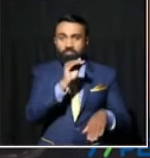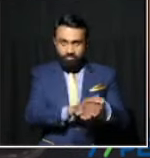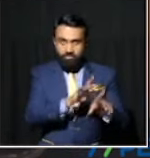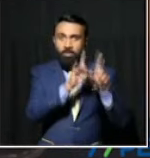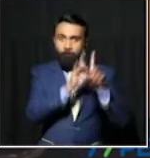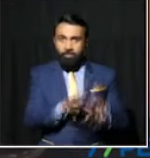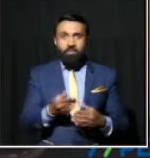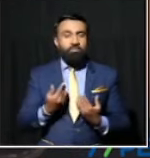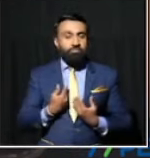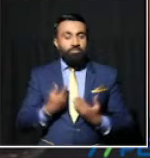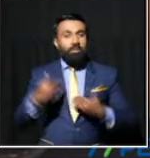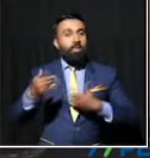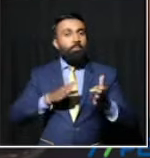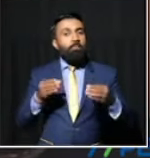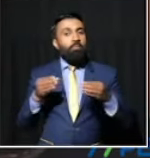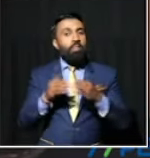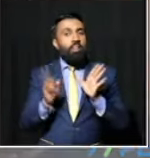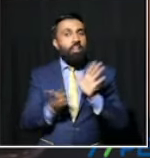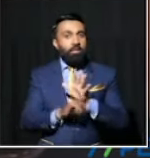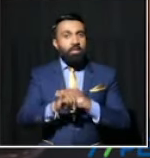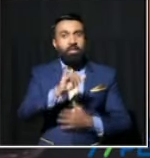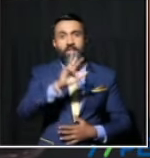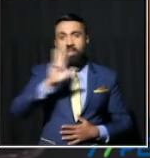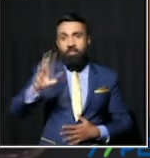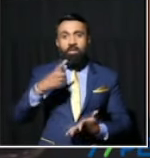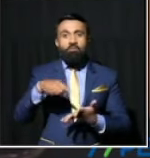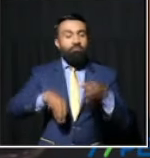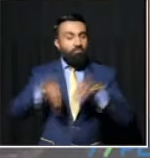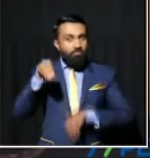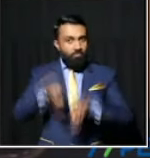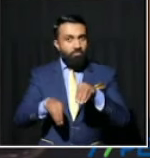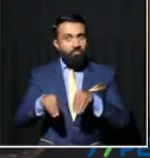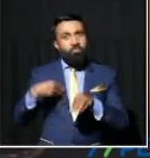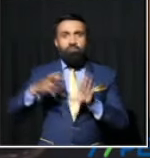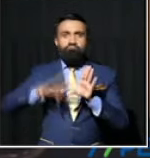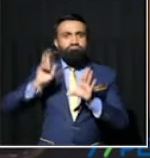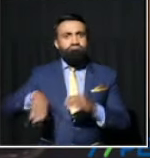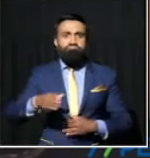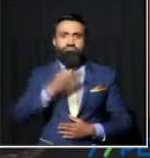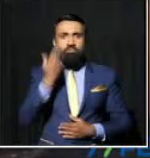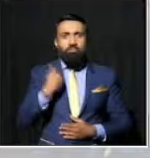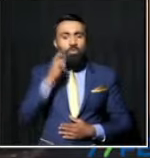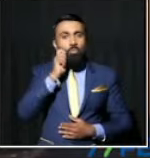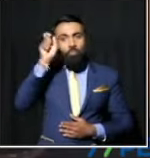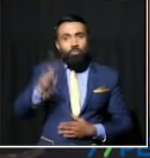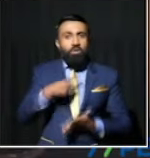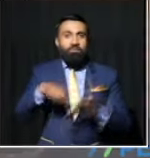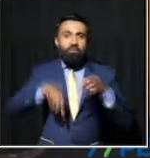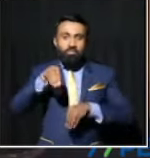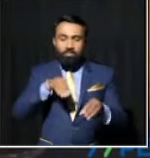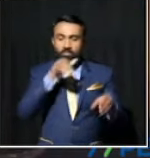මම කැබිනට් මණ්ඩලයේ ඉන්නේ 169 ජනවරමත් එක්ක. එතුමාට පුළුවන් ඕනනම් මාව අයින් කරන්න. මම ඉන්නේ මහජනයාගේ ඡන්දෙන් ඇවිල්ලා. ඉතින්